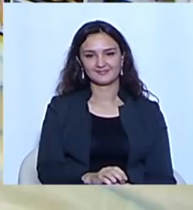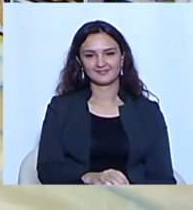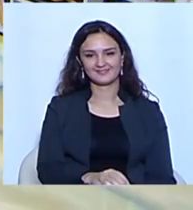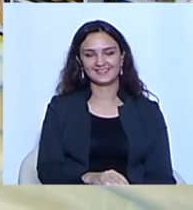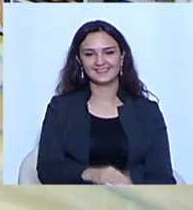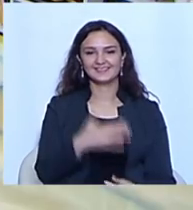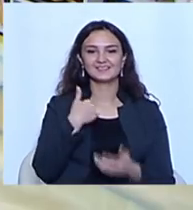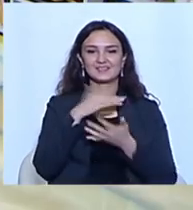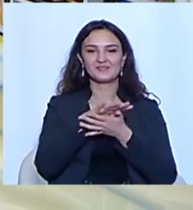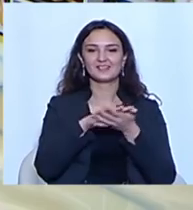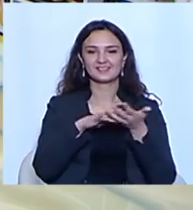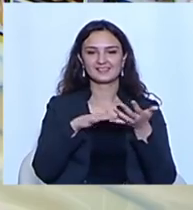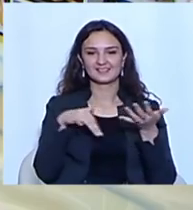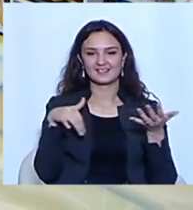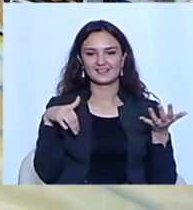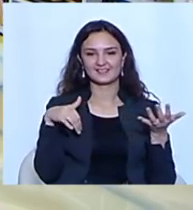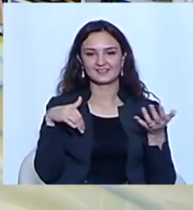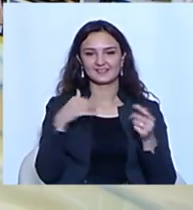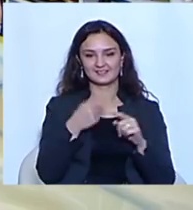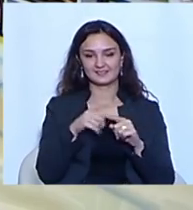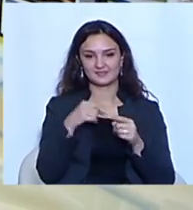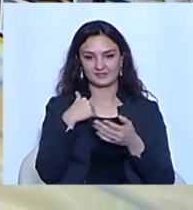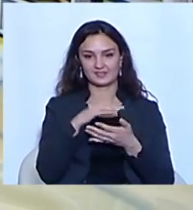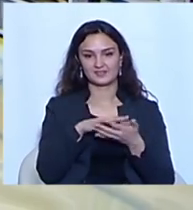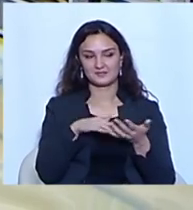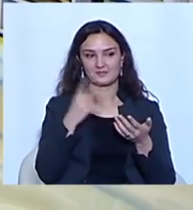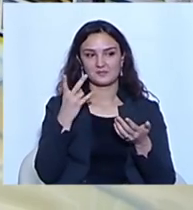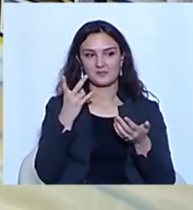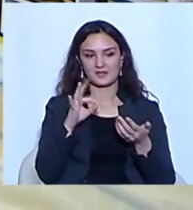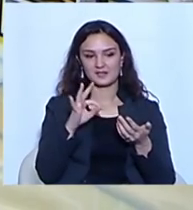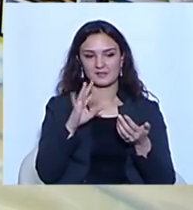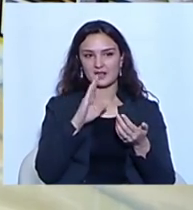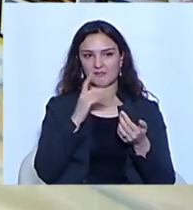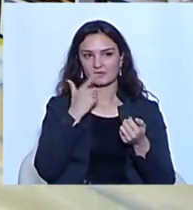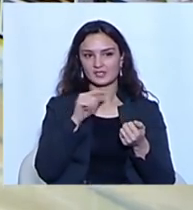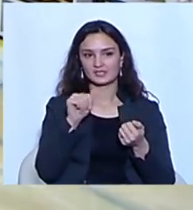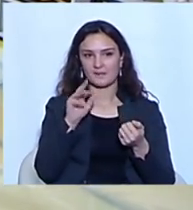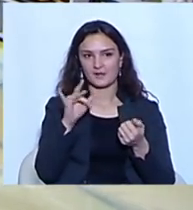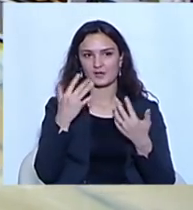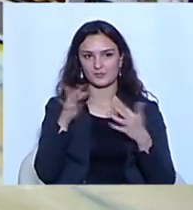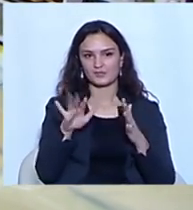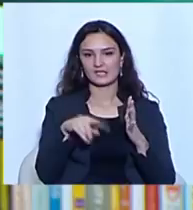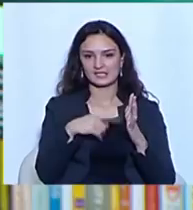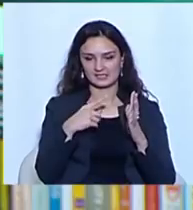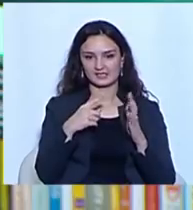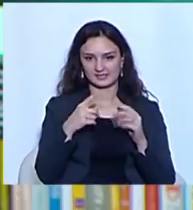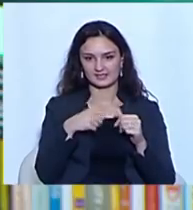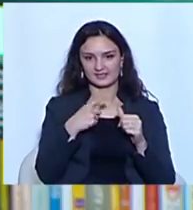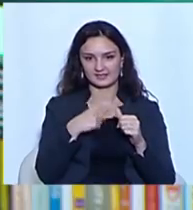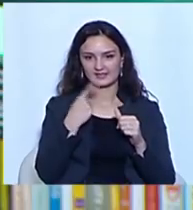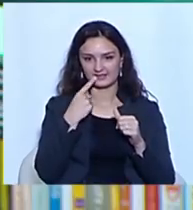ჩვენ ვაგრძელებთ, ვაგრძელებთ ძალიან დიდი სიყვარულით. თუმცა ქალბატონმა თამარმა უკვე დასვა დიაგნოზი